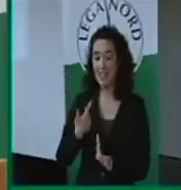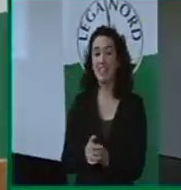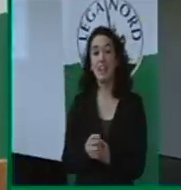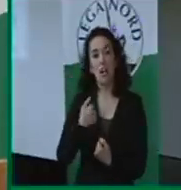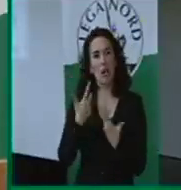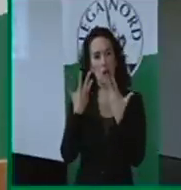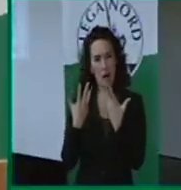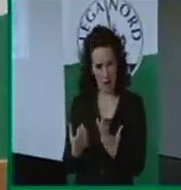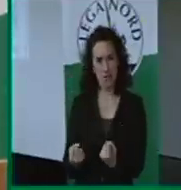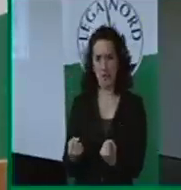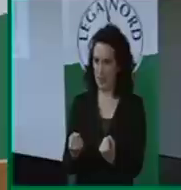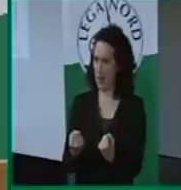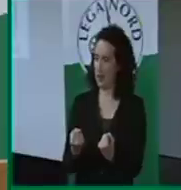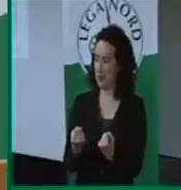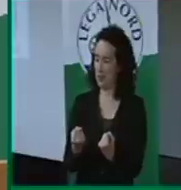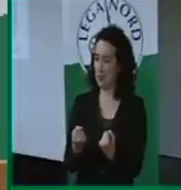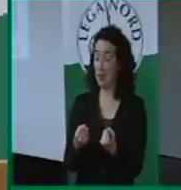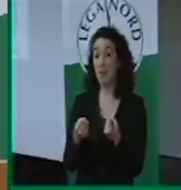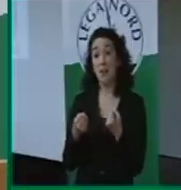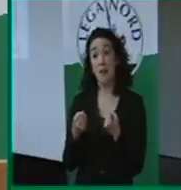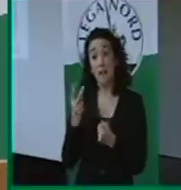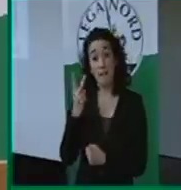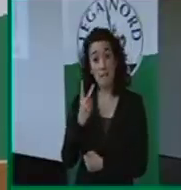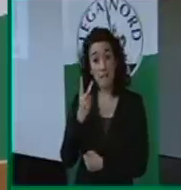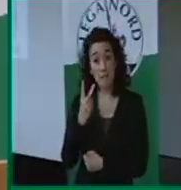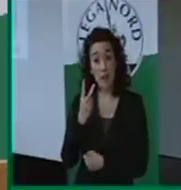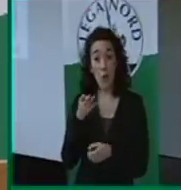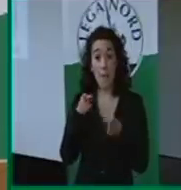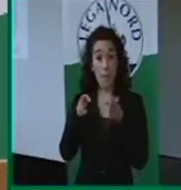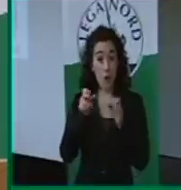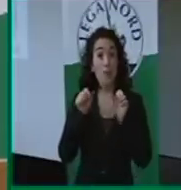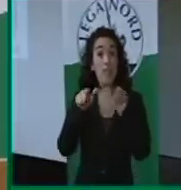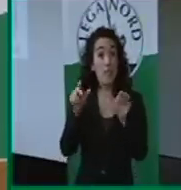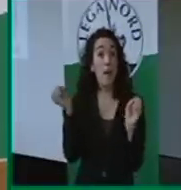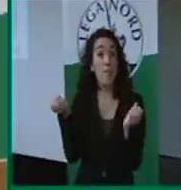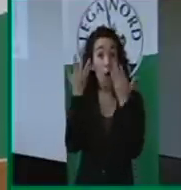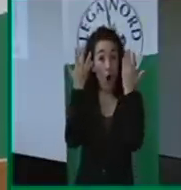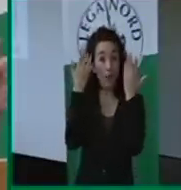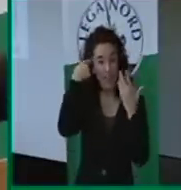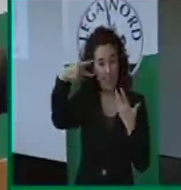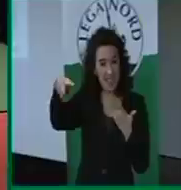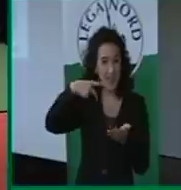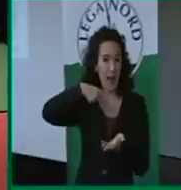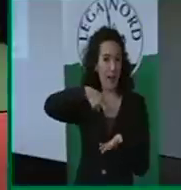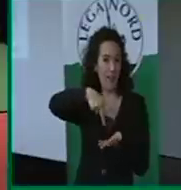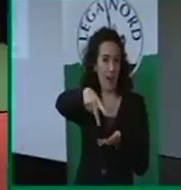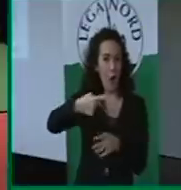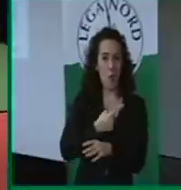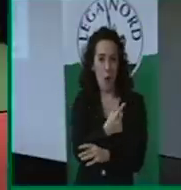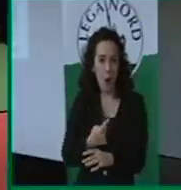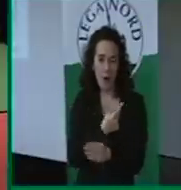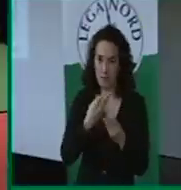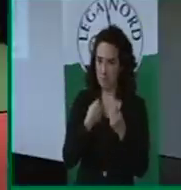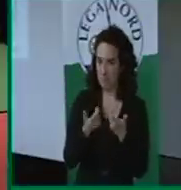accettato di buon grado nonostante la settimana della moda e le sfilate che sua una ogni ora è per questo motivo